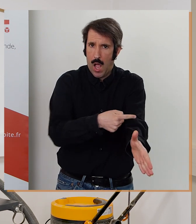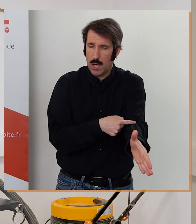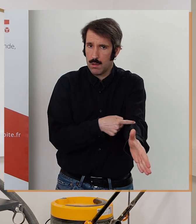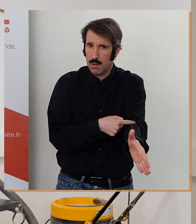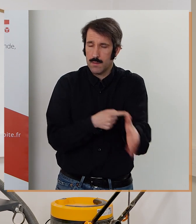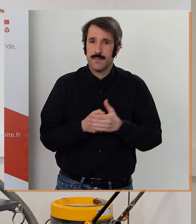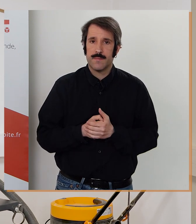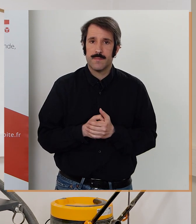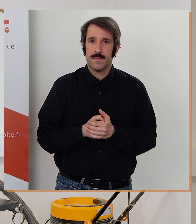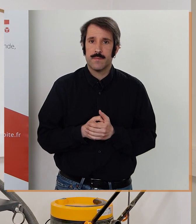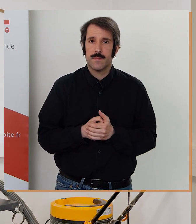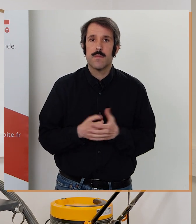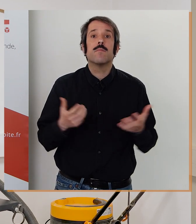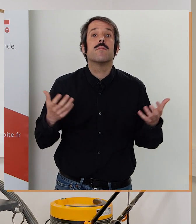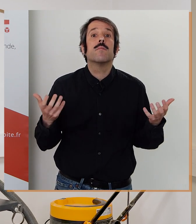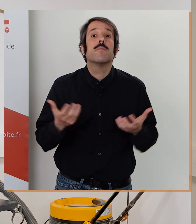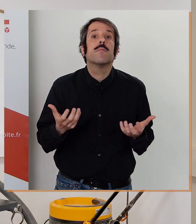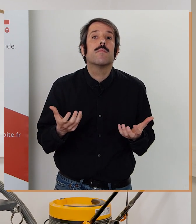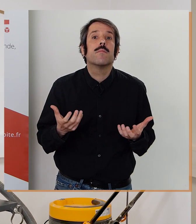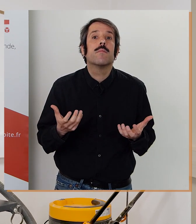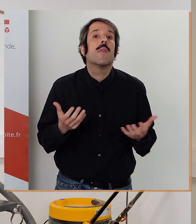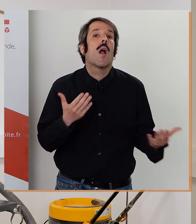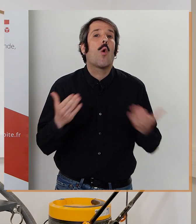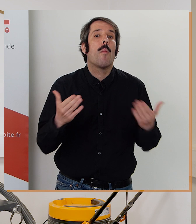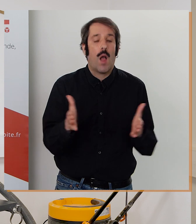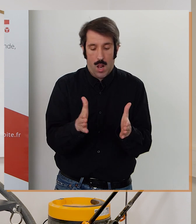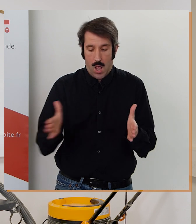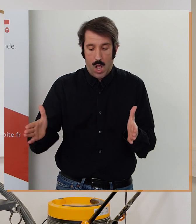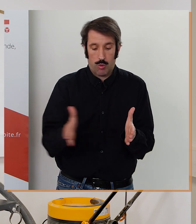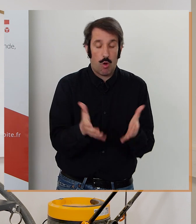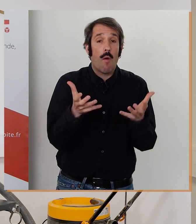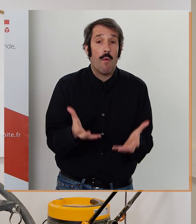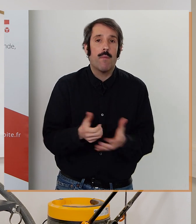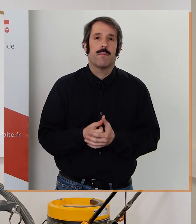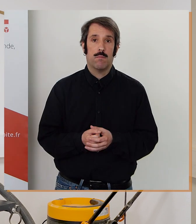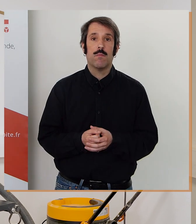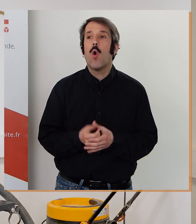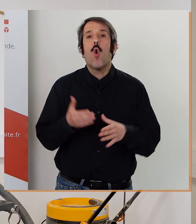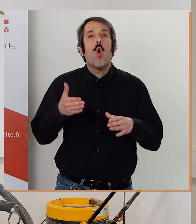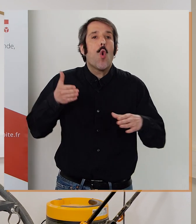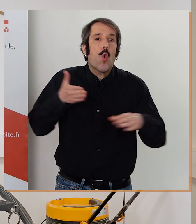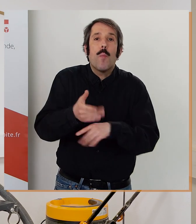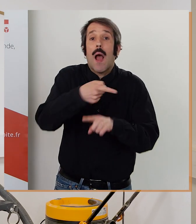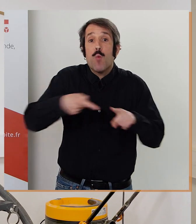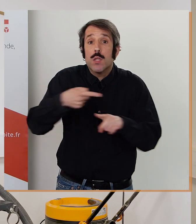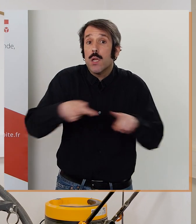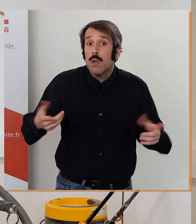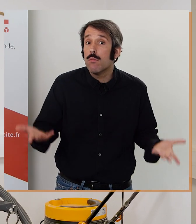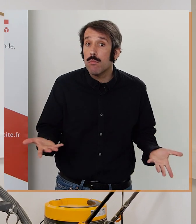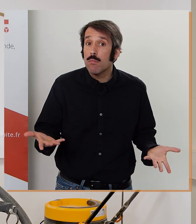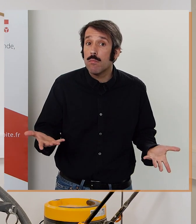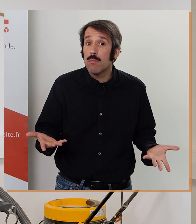à déligner. Là, on a envie, par rapport à la largeur qu'on souhaite obtenir. Par exemple, si je souhaite couper à la